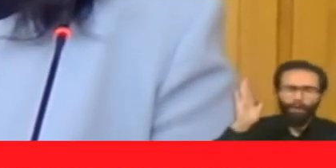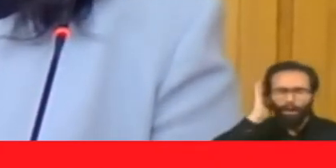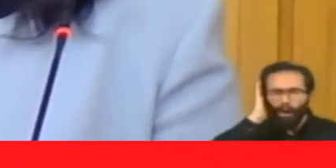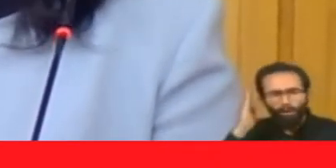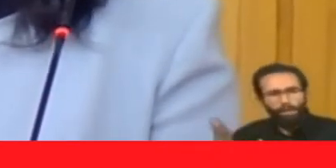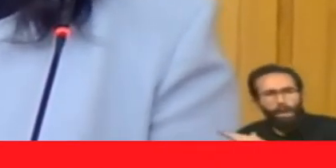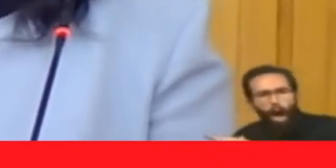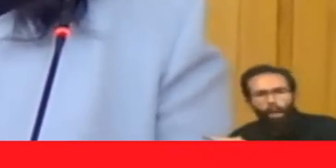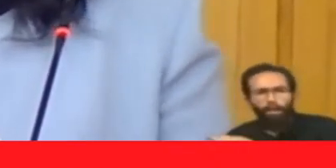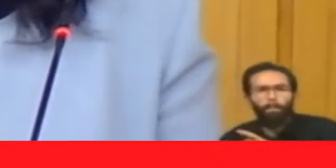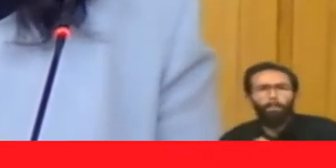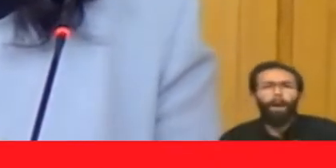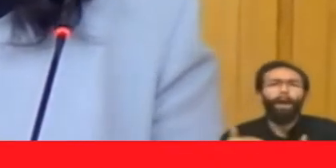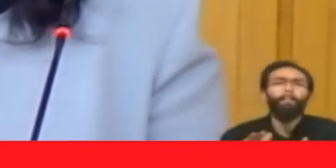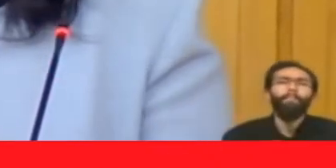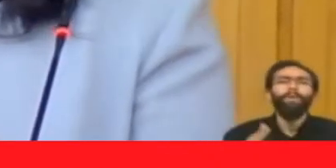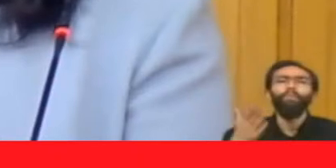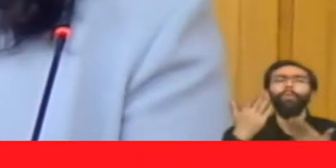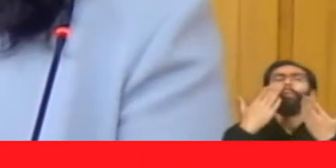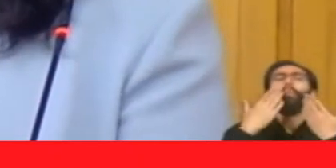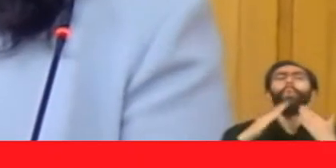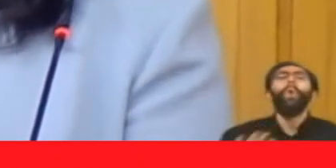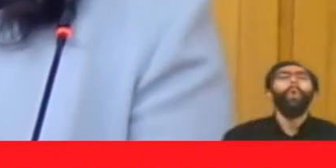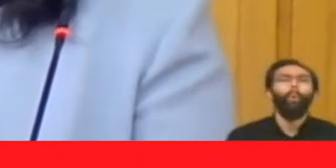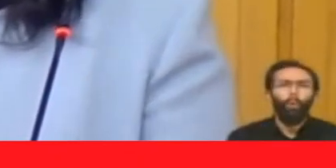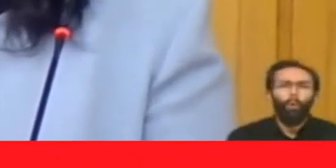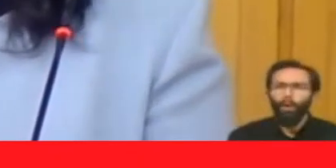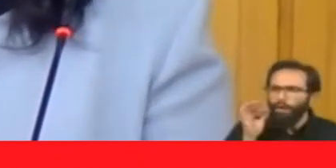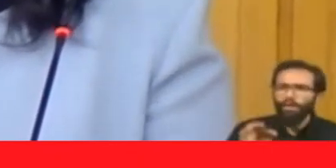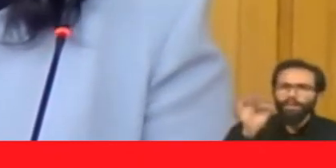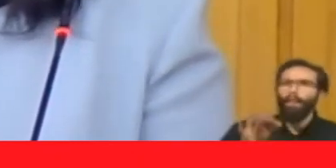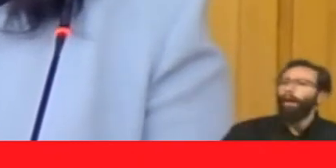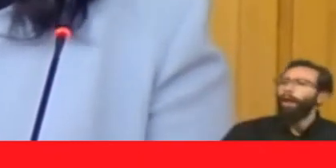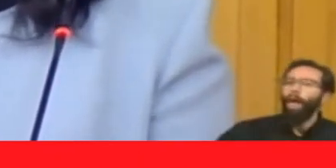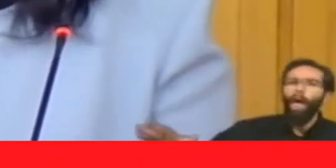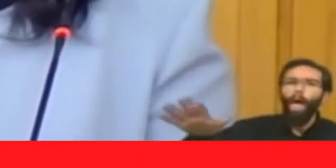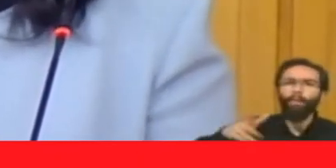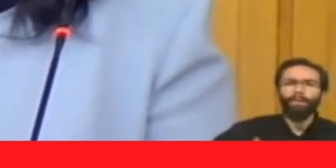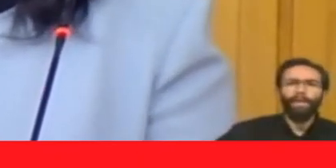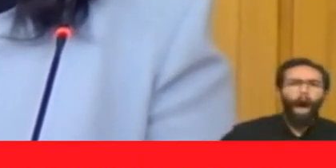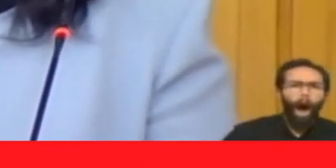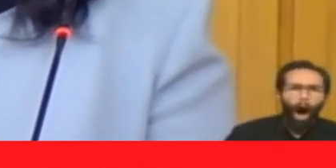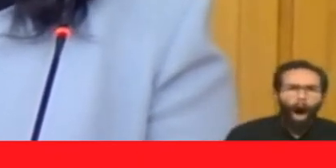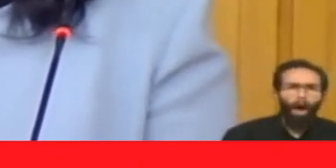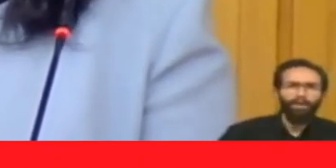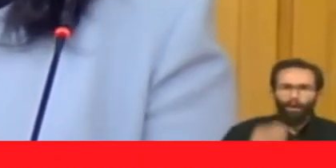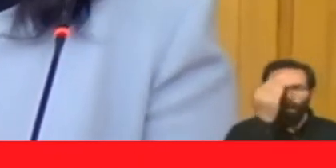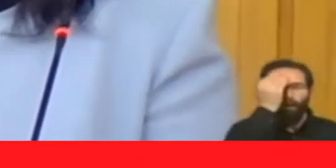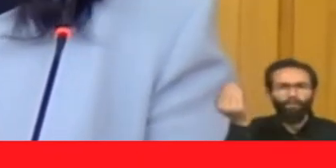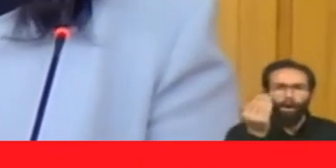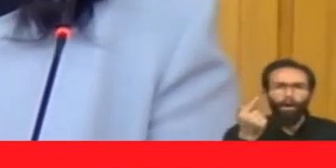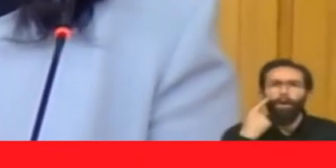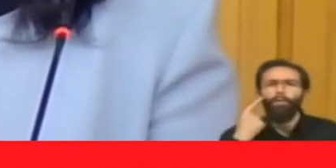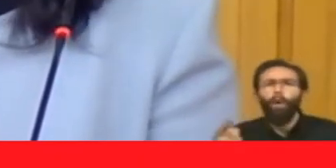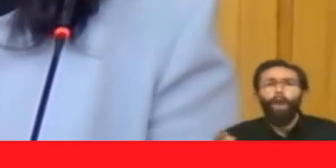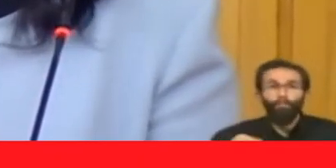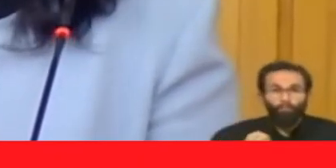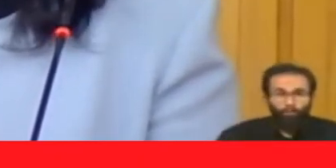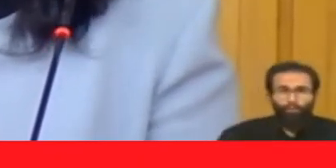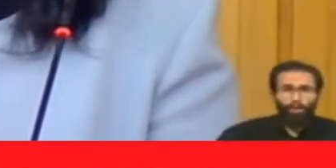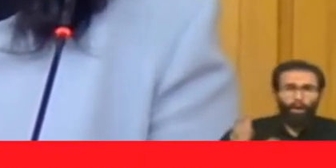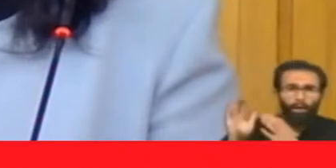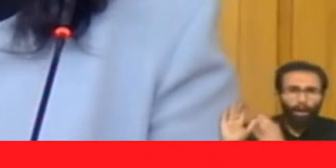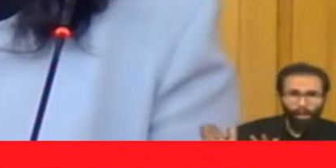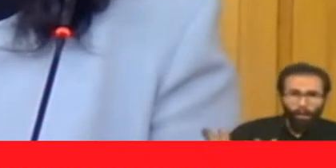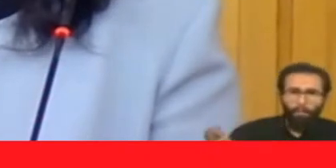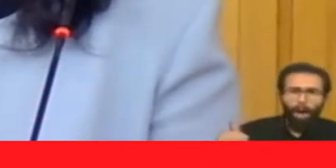musunuz? İnsanlar açlıkla, sefaletle, yoksullukla mücadele ederken yastığın altına para